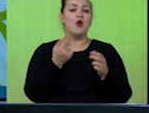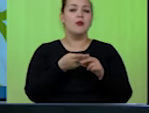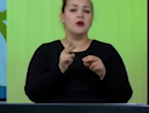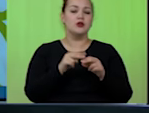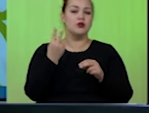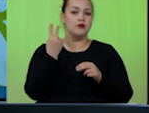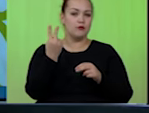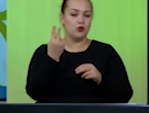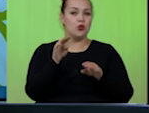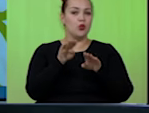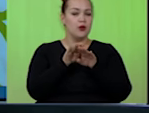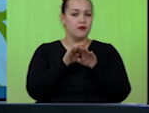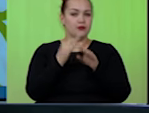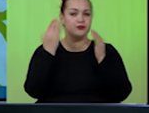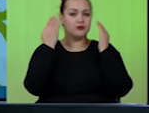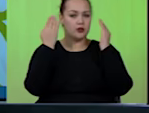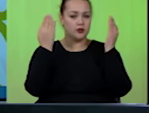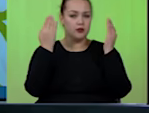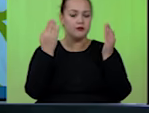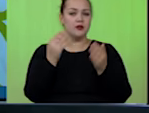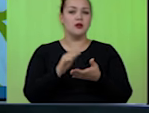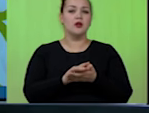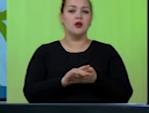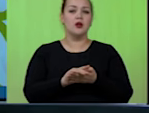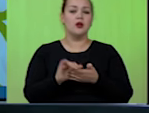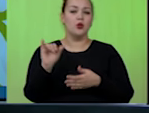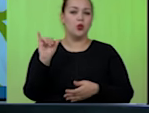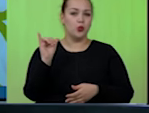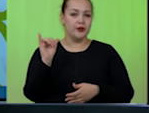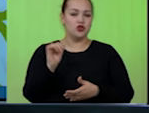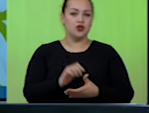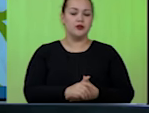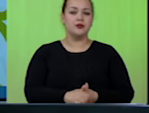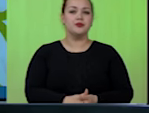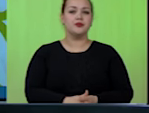двух уравнений неизвестное находится умножением?